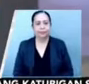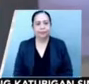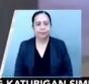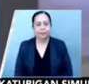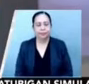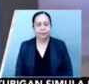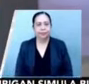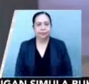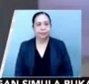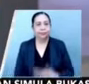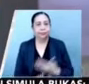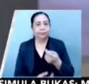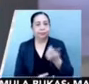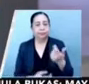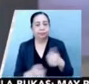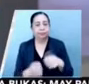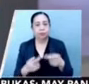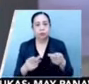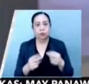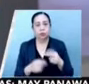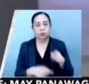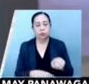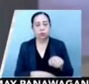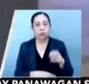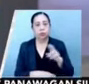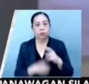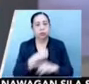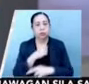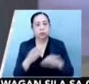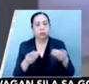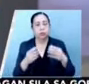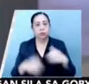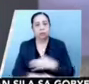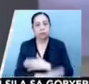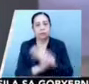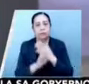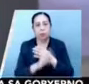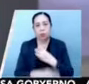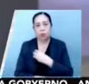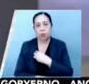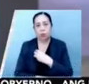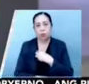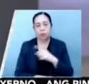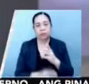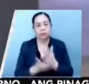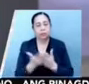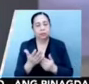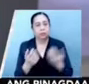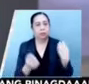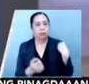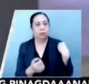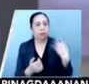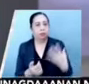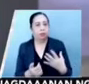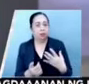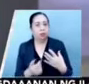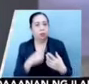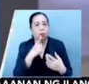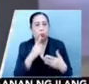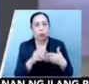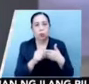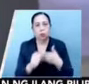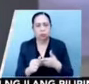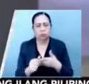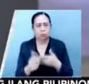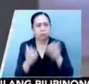Inalis muna sa pwesto ang regional director ng Davao Region Police at ilan pang opisyal na namuno sa pagsisilbi